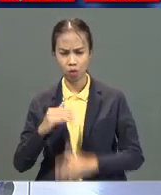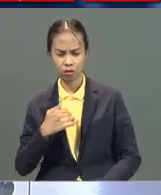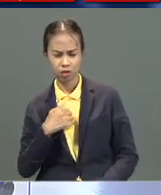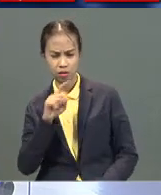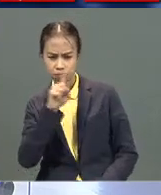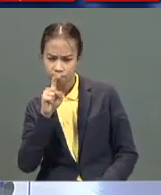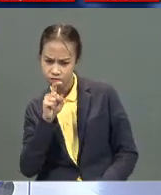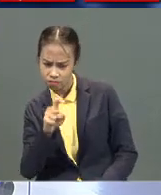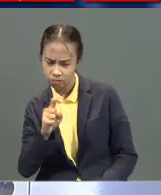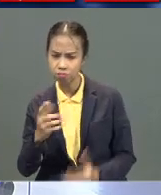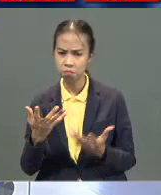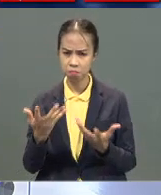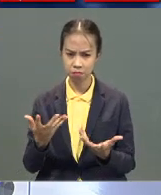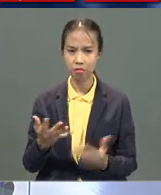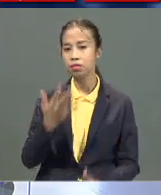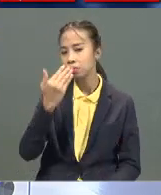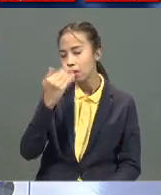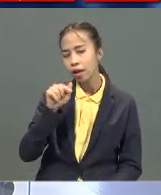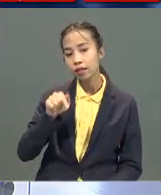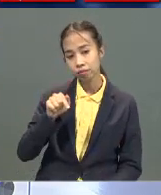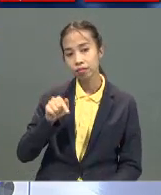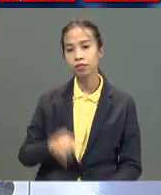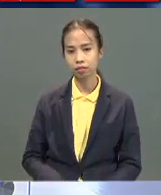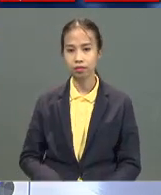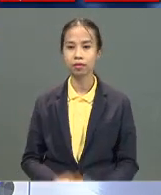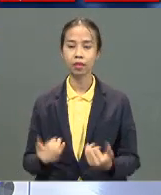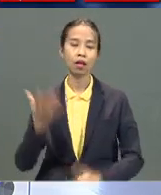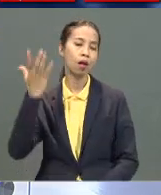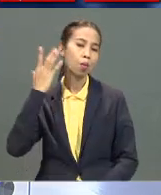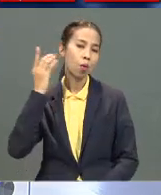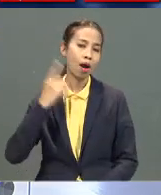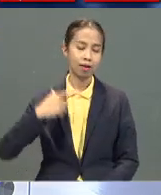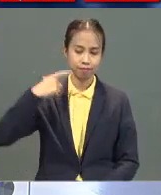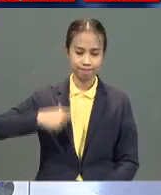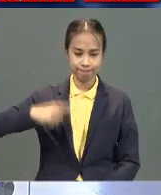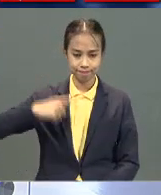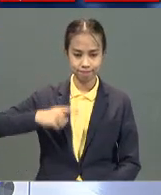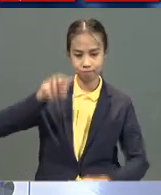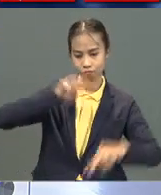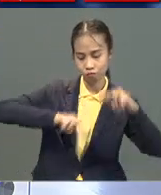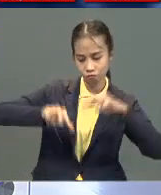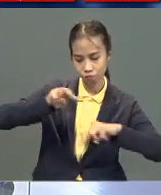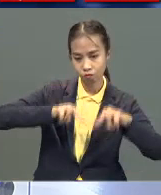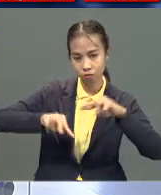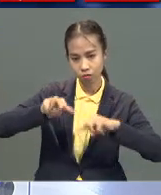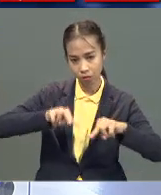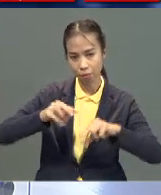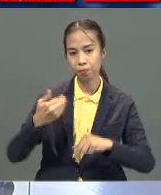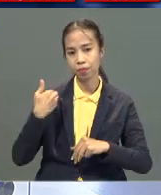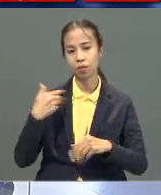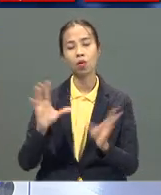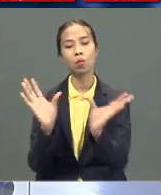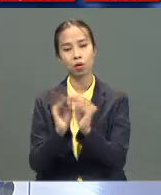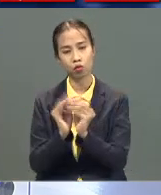แล้วก็ตั้งข้อสงสัยถึงสิ่งที่เกิดขึ้นเมื่อวานนี้คณะทำงานอัยการสูงสุดตรวจสอบข้อเท็จจริงกรณีนี้นะคะมีการประชุ